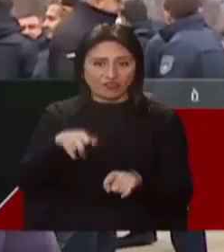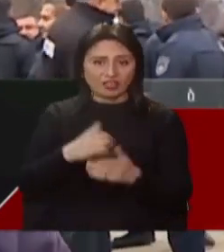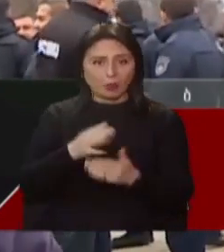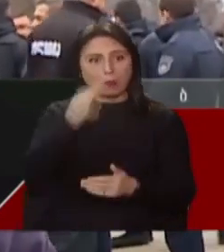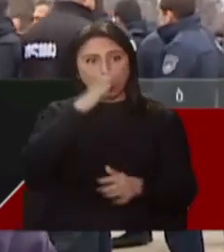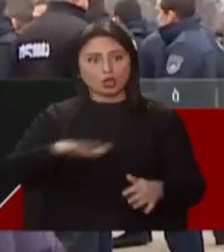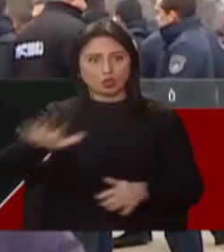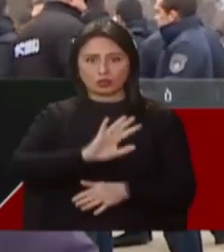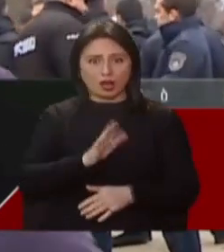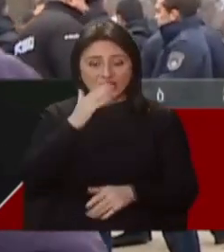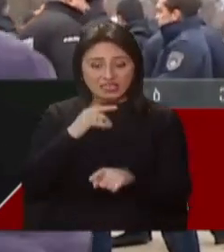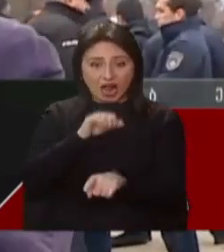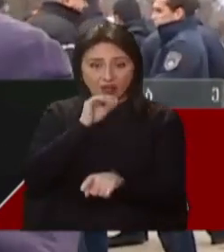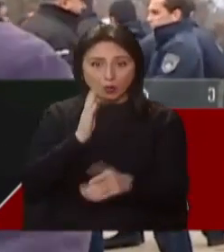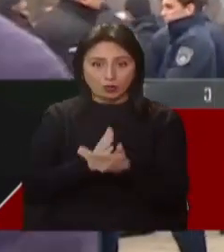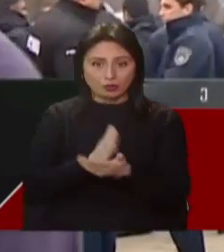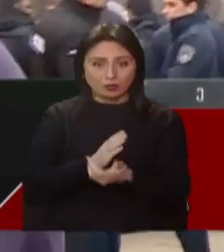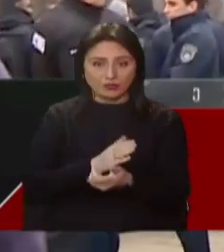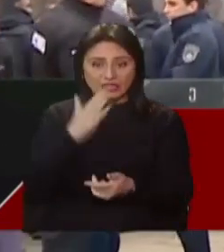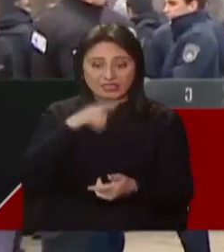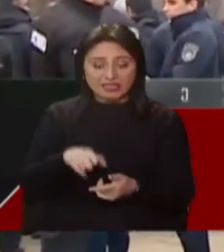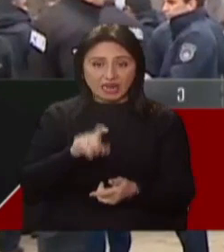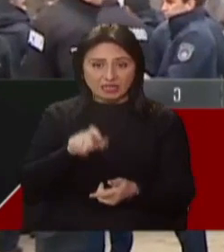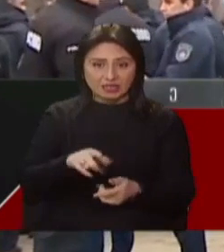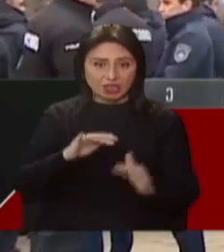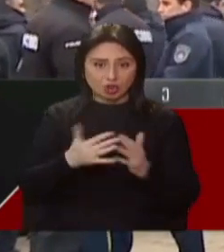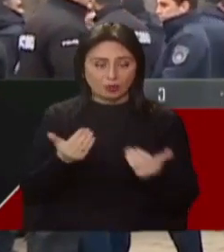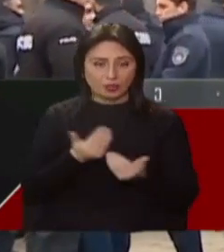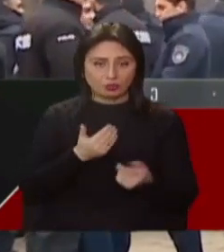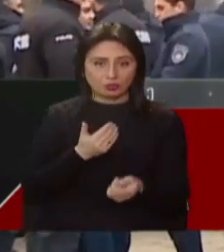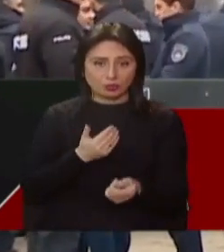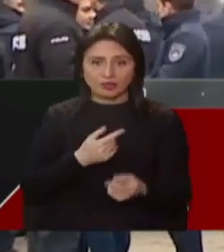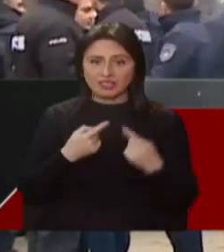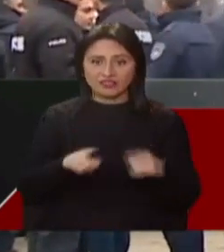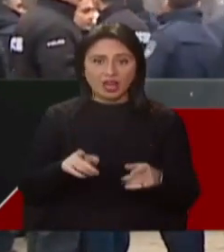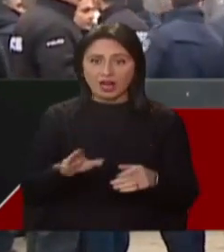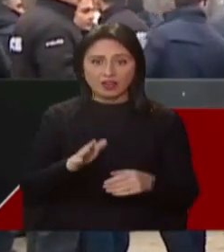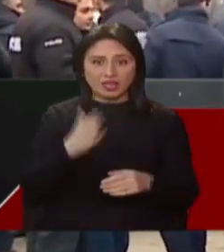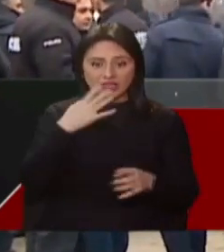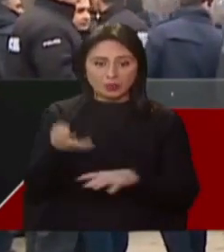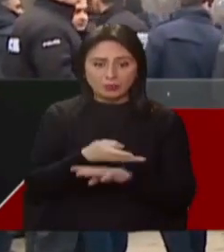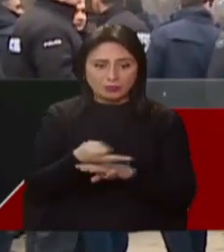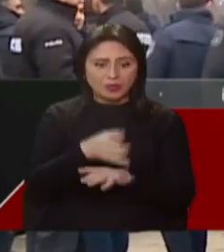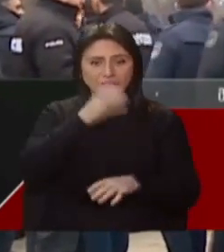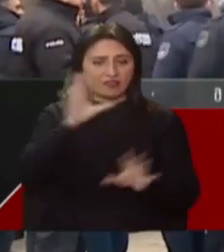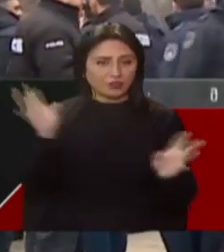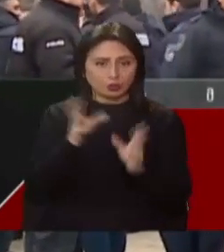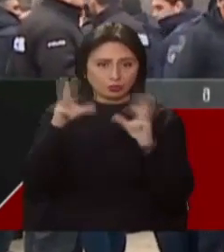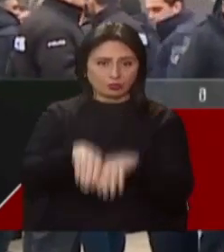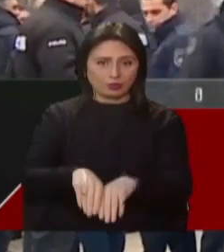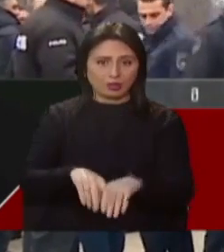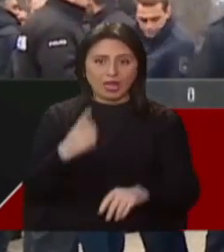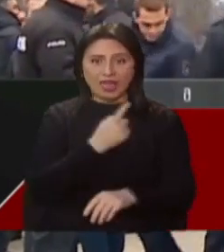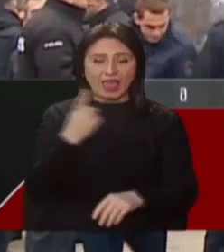მაეწონათ რა ქვია სხვა რამე. Წყლის გულისთვის არის აქ სოფელი, სხვა არაფრის. Ეგ არის სარწყავი, სასმელი და სულ ყველაფერი.